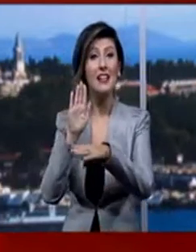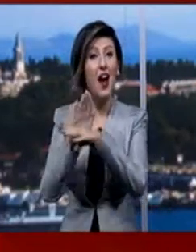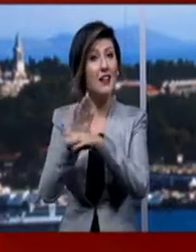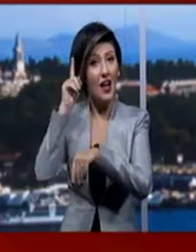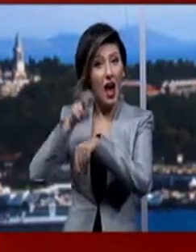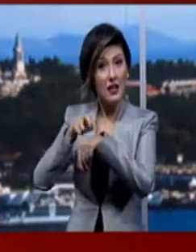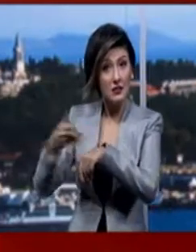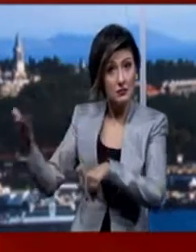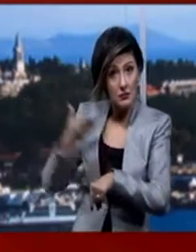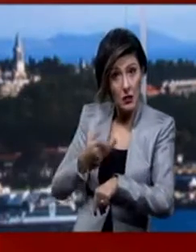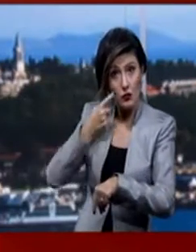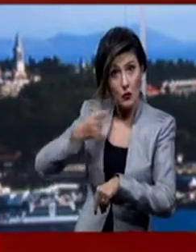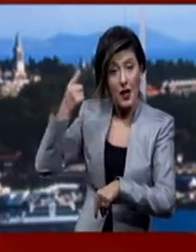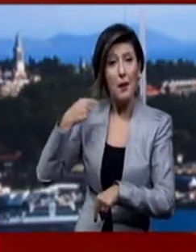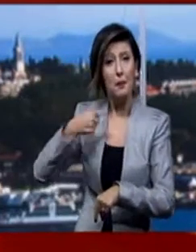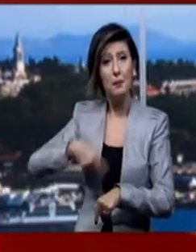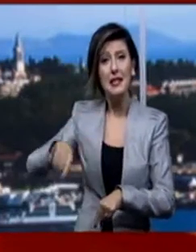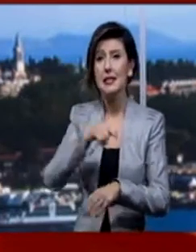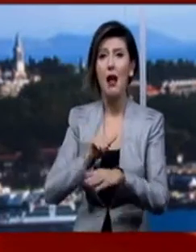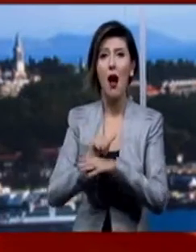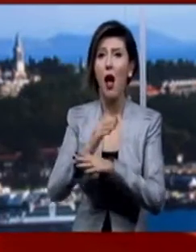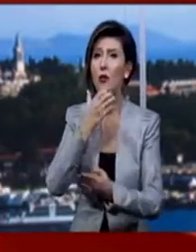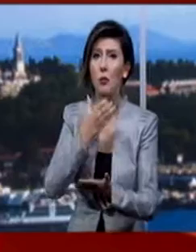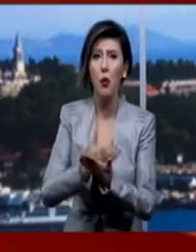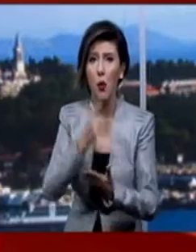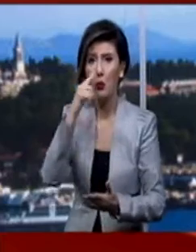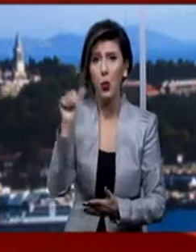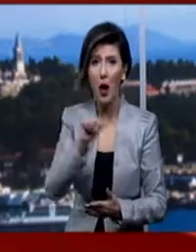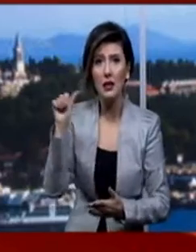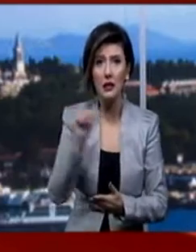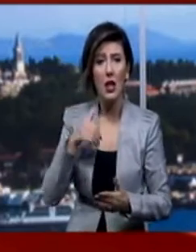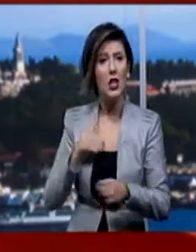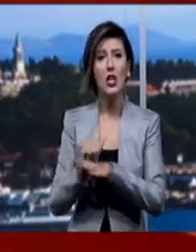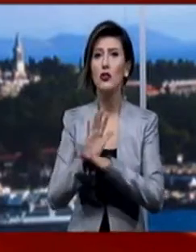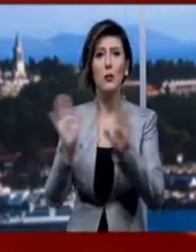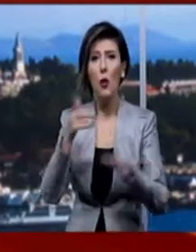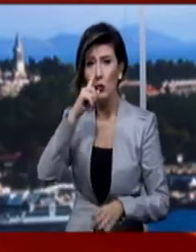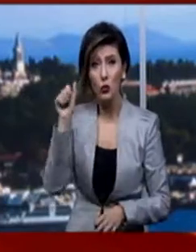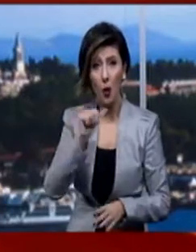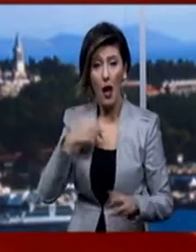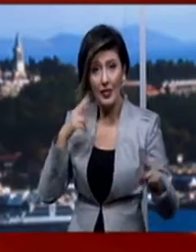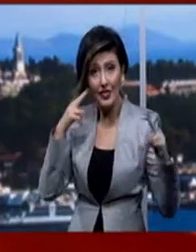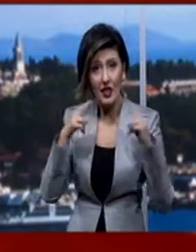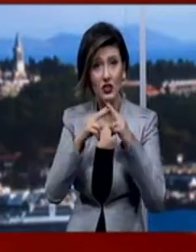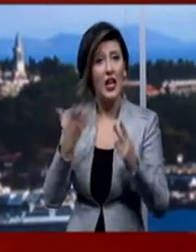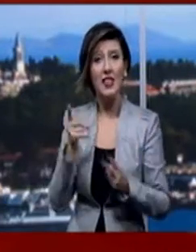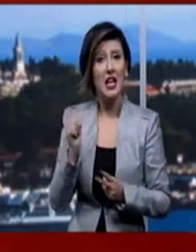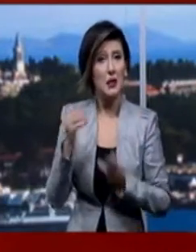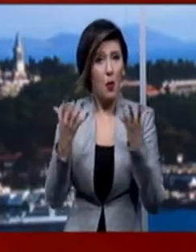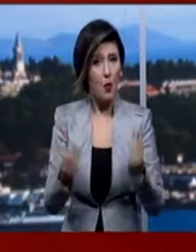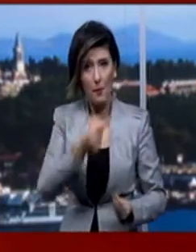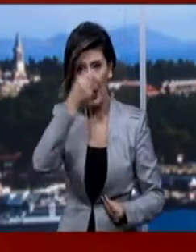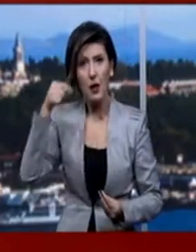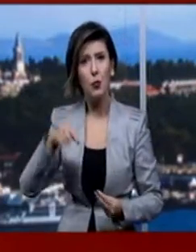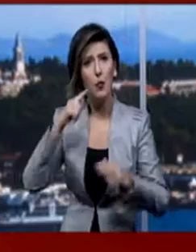üzerine Cumhurbaşkanı Erdoğan, "Biz hayat boyu doğal gazla yaşamadık biliyorsunuz. Doğal gazla tanışalı ne kadar zaman olduğu belli.